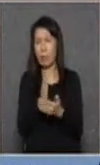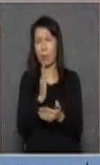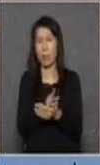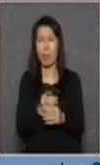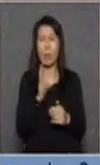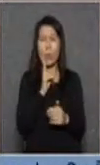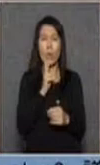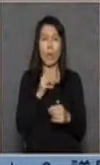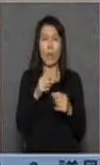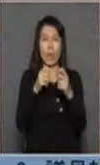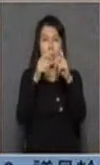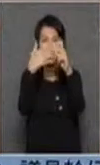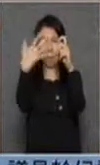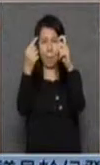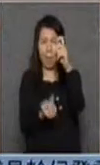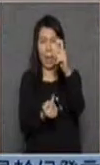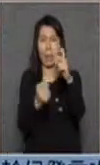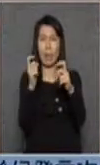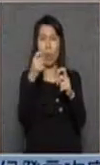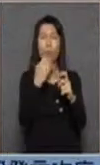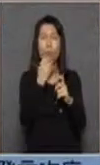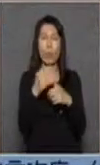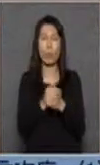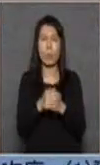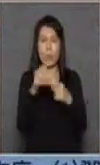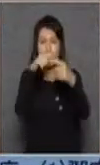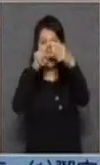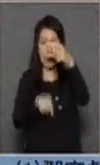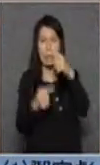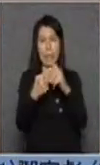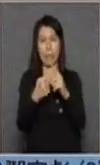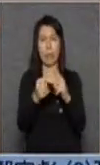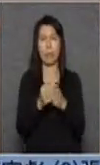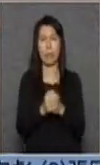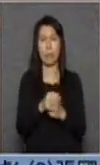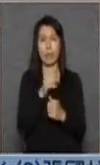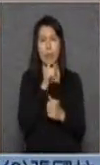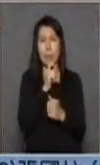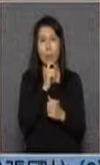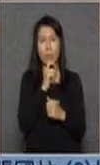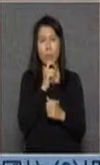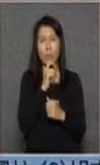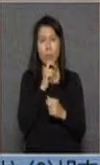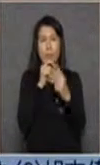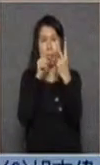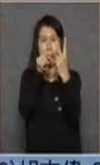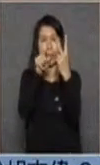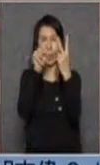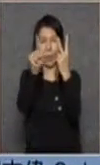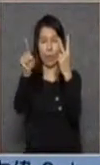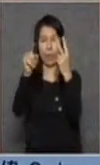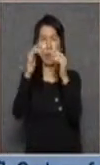概95萬人口的九龍東咧，每1000個人咧就只係有2.11張病